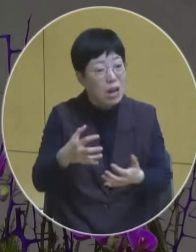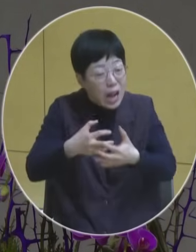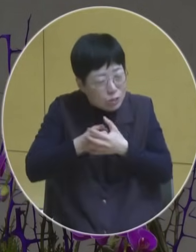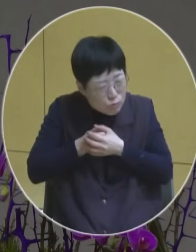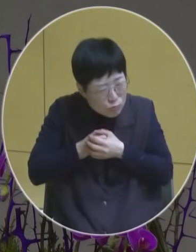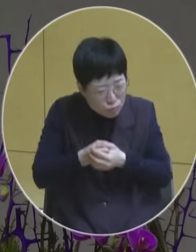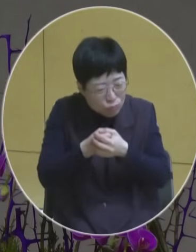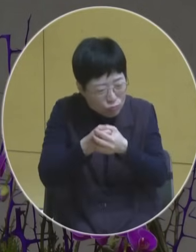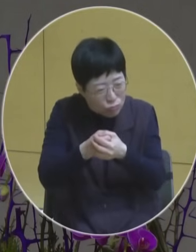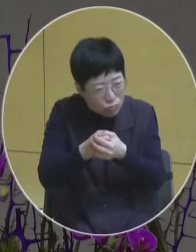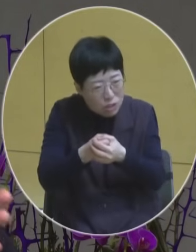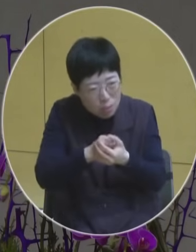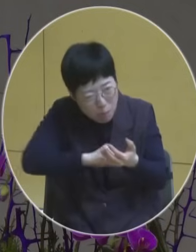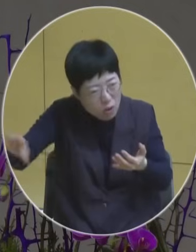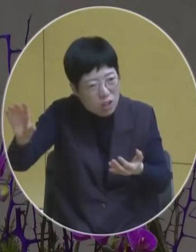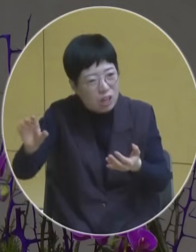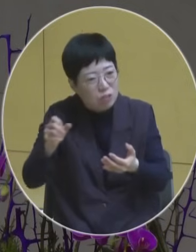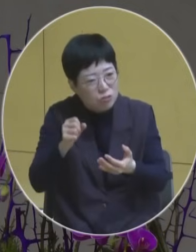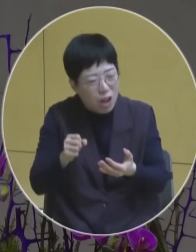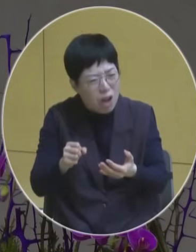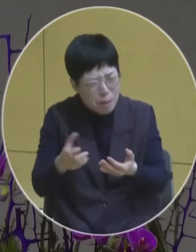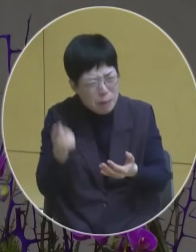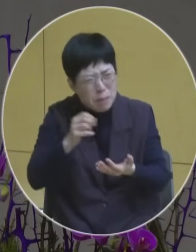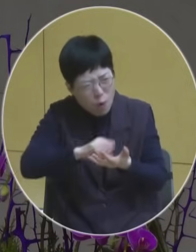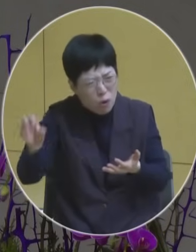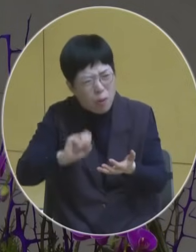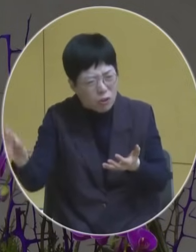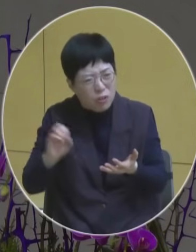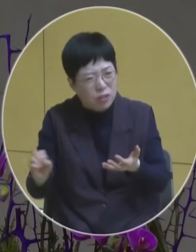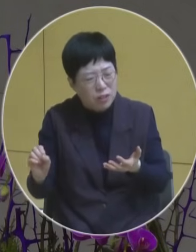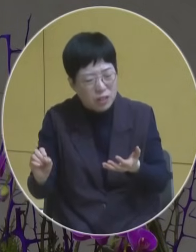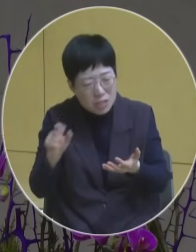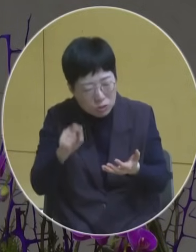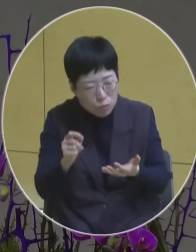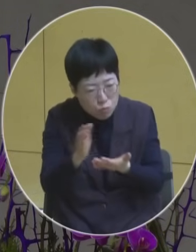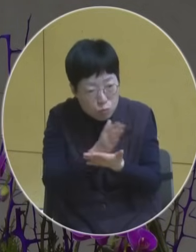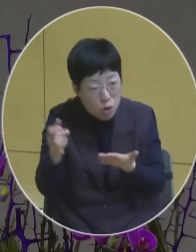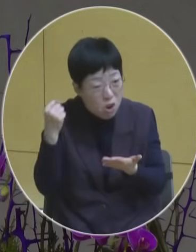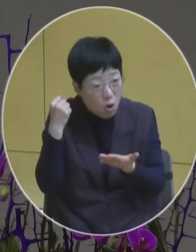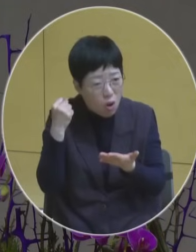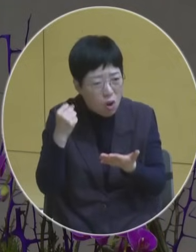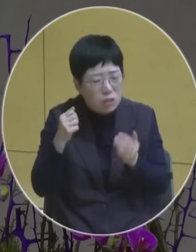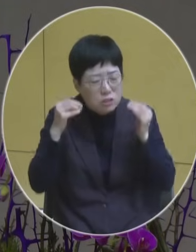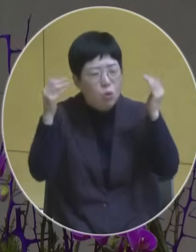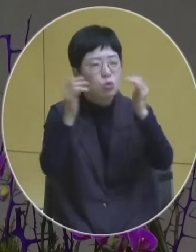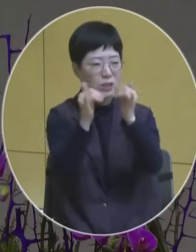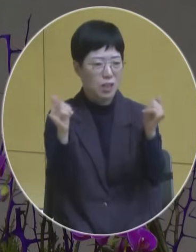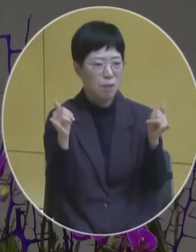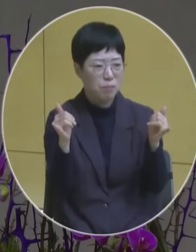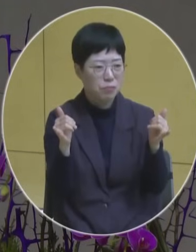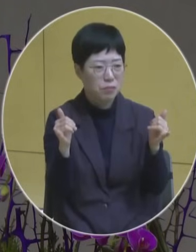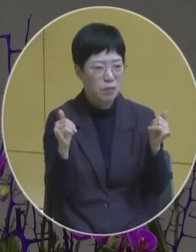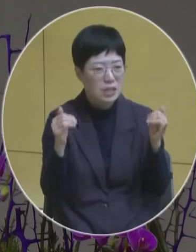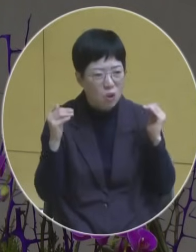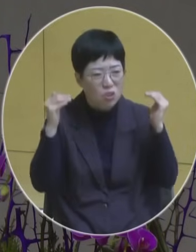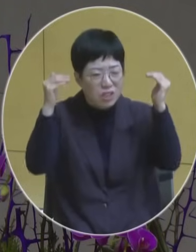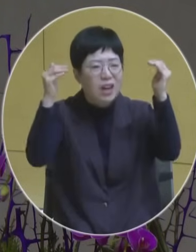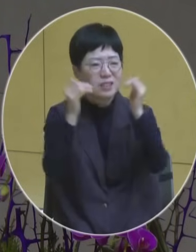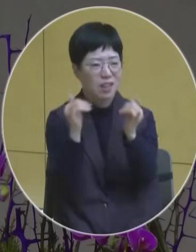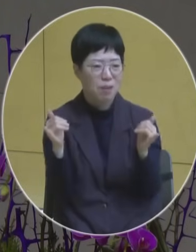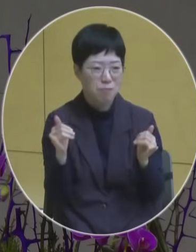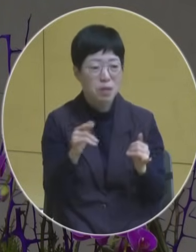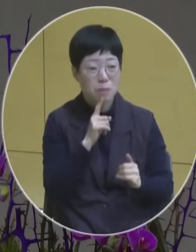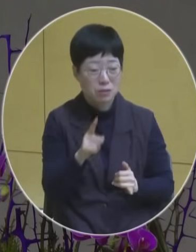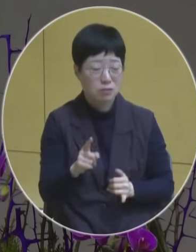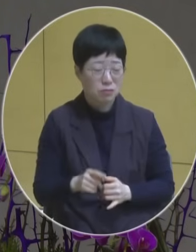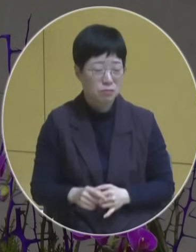될 거구나. 이거는 내 버려야 될 거구나. 빨리빨리 버려야 되겠구나. 이것에 대한 분별력이 성숙한 사람, 성장한 사람에게 나타나는